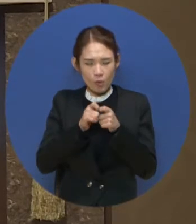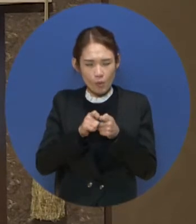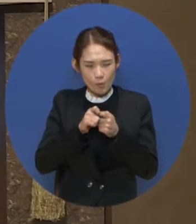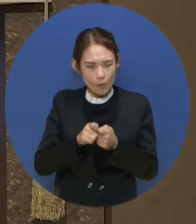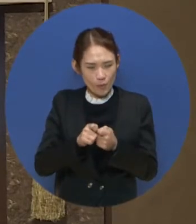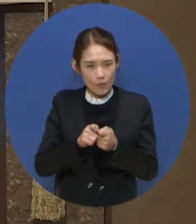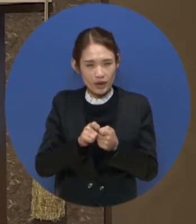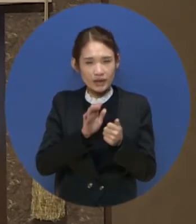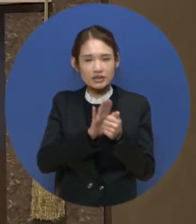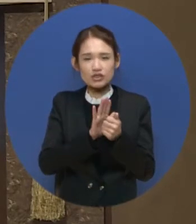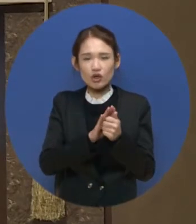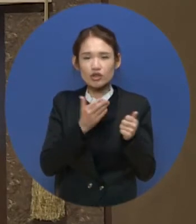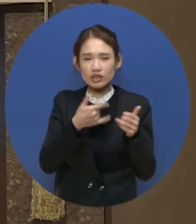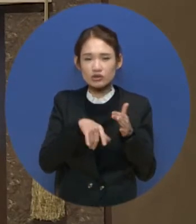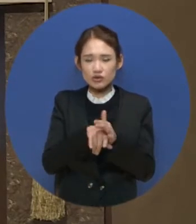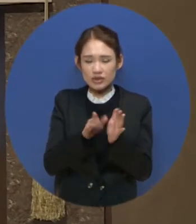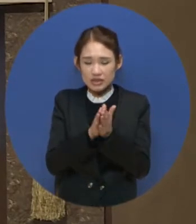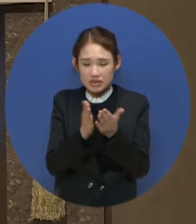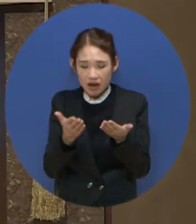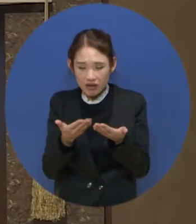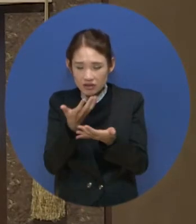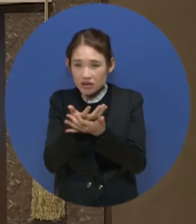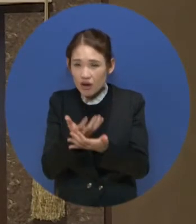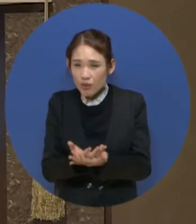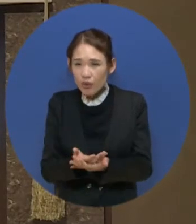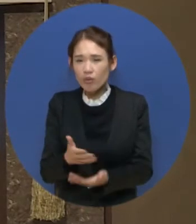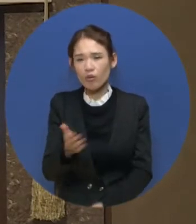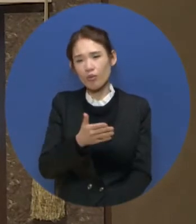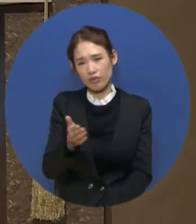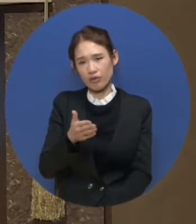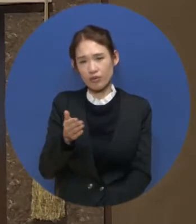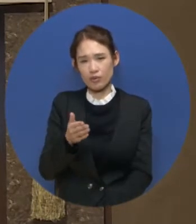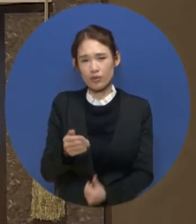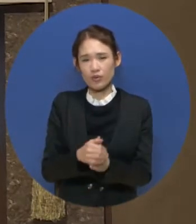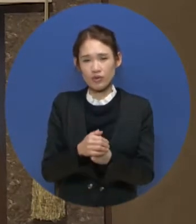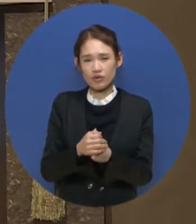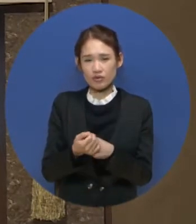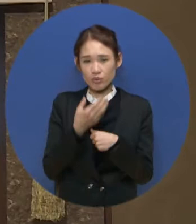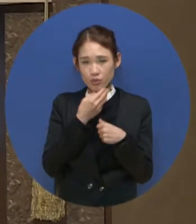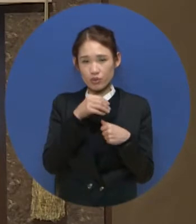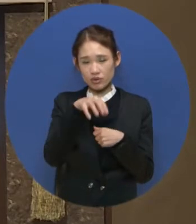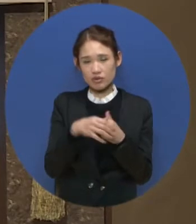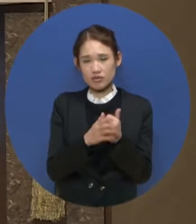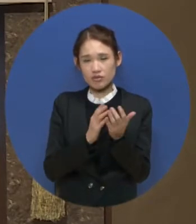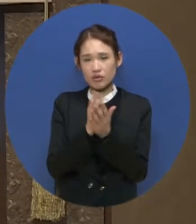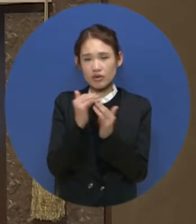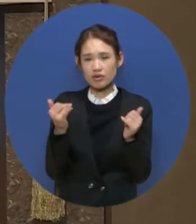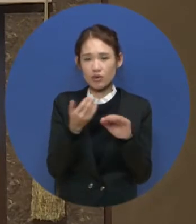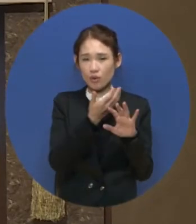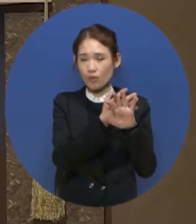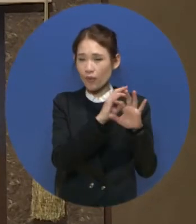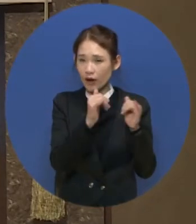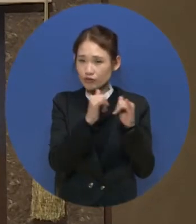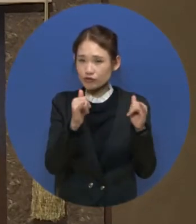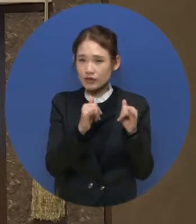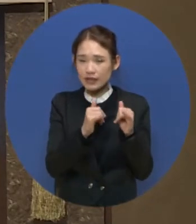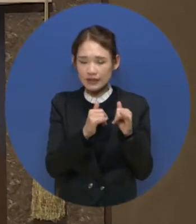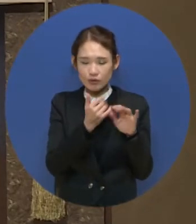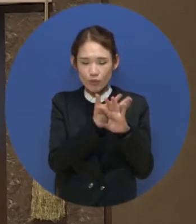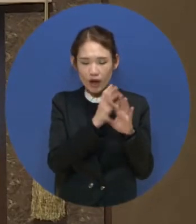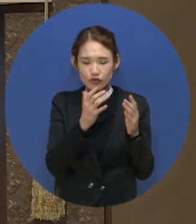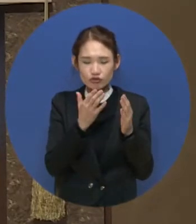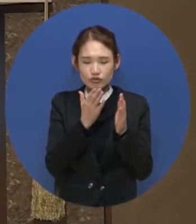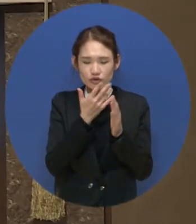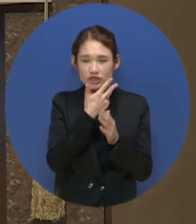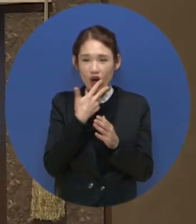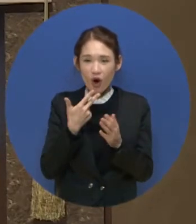수 있는 교재라든지 자료가 거의 없는 거예요. 그래서 이제 저희 복지관에서는 전문가들이 외국에 있는